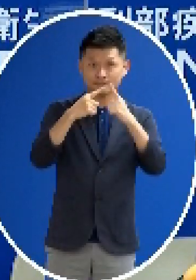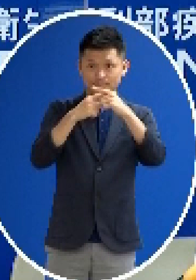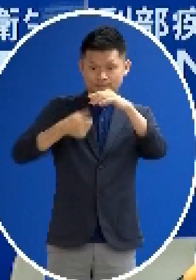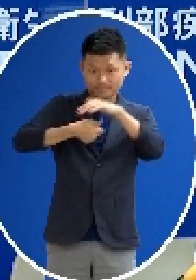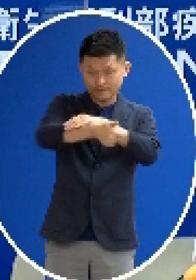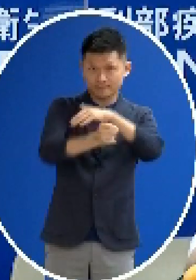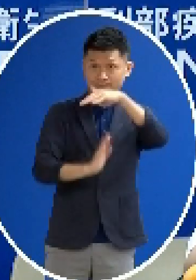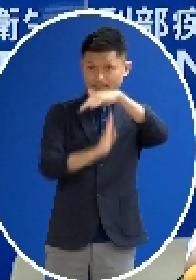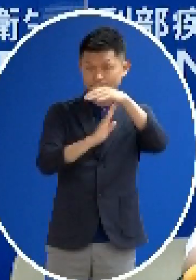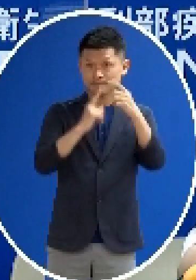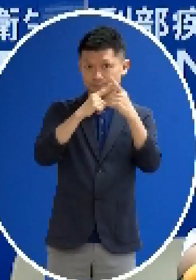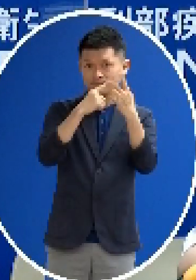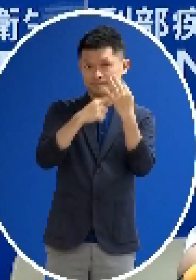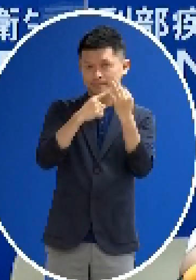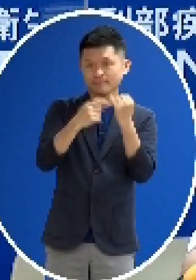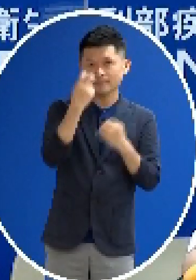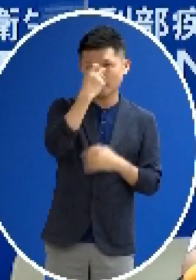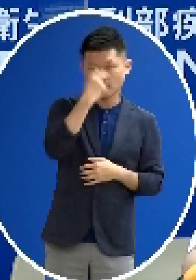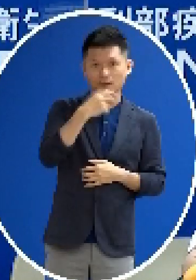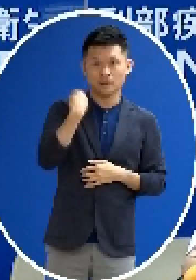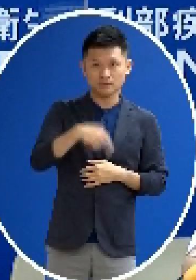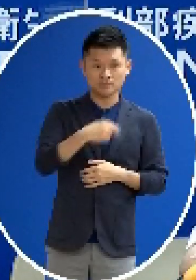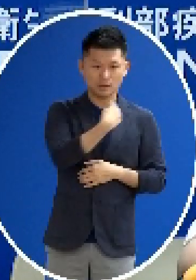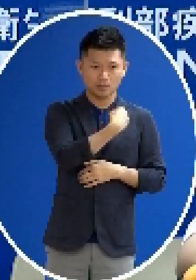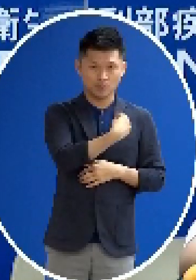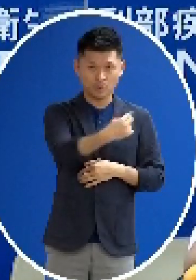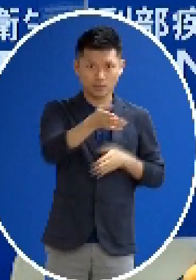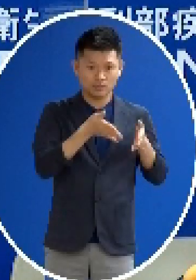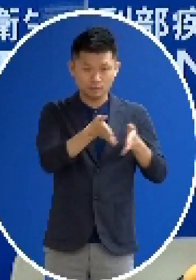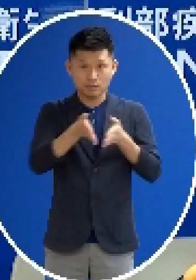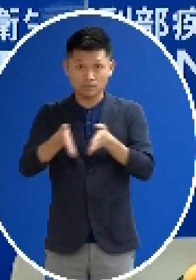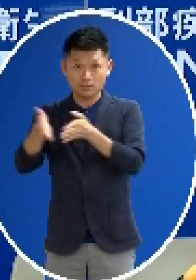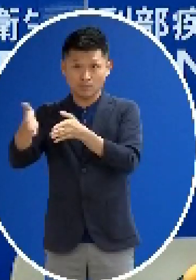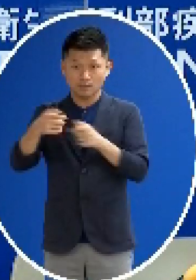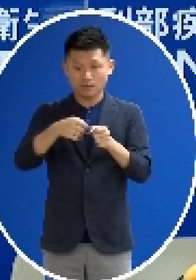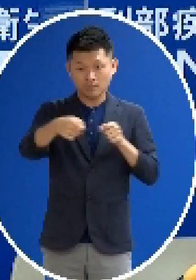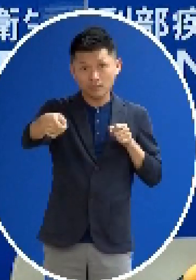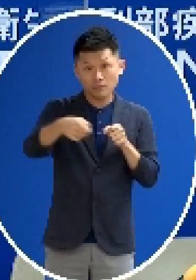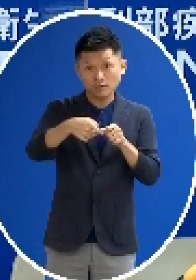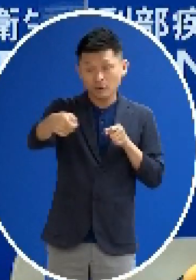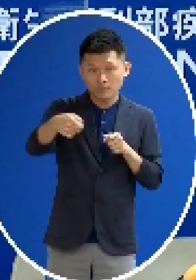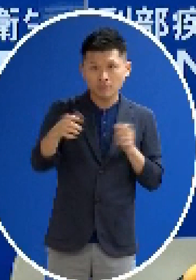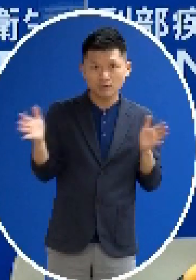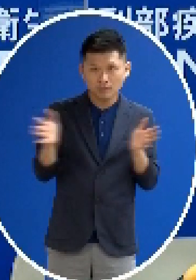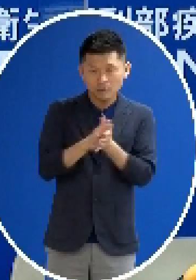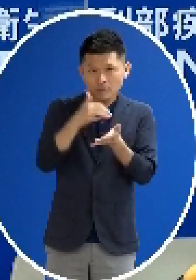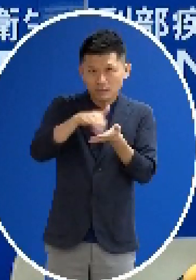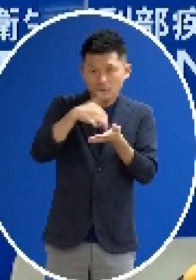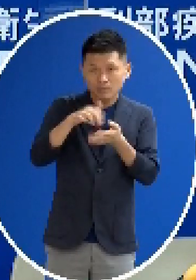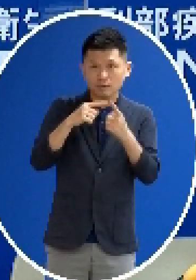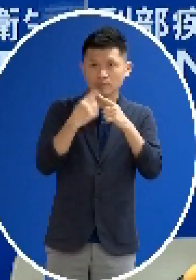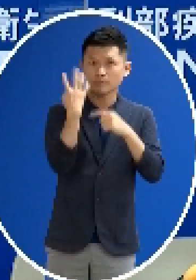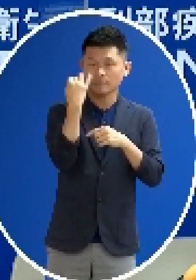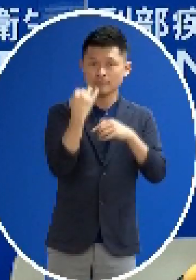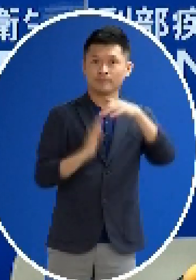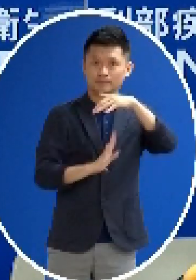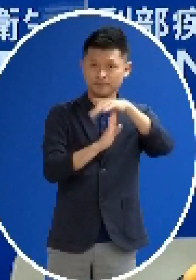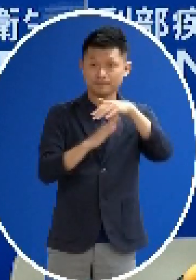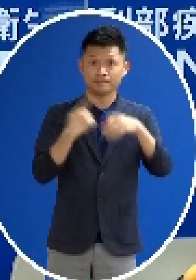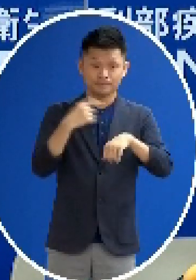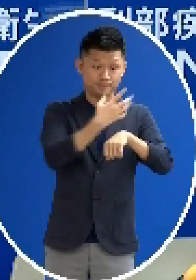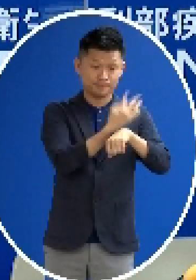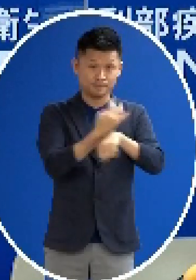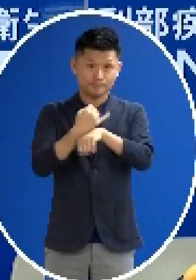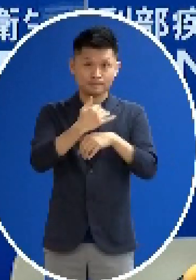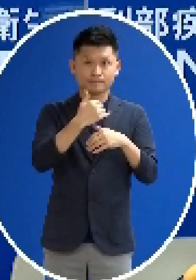制，哈，那依水道数及长度的计算可以容留的人数。那分时段入场，那